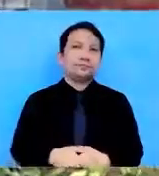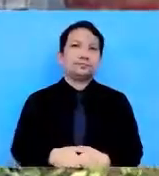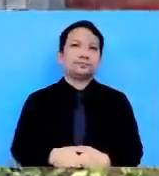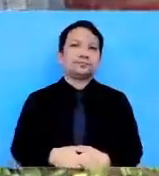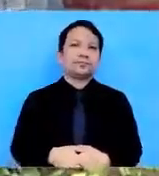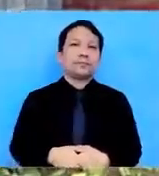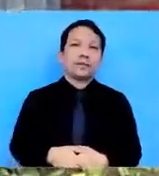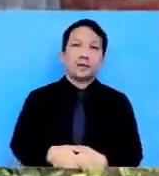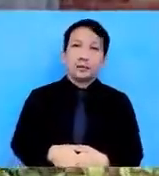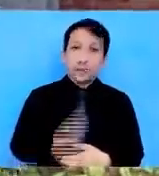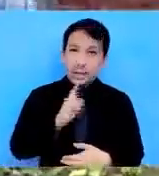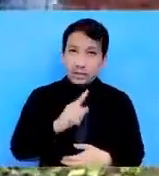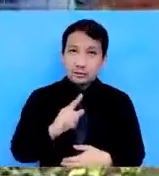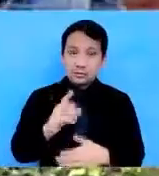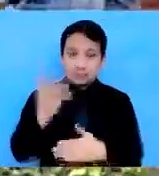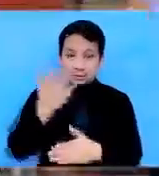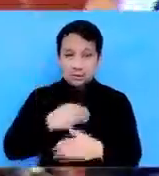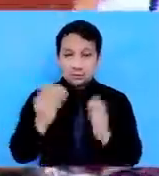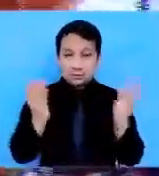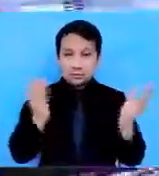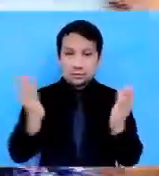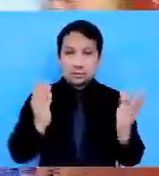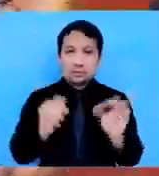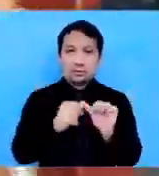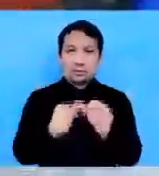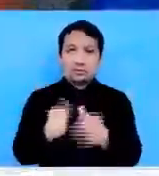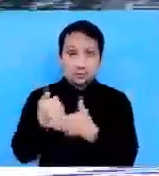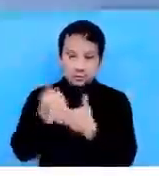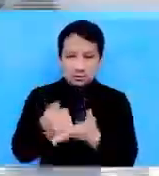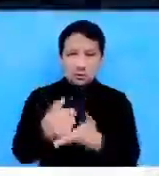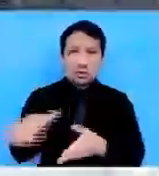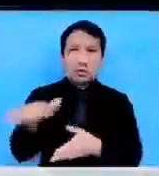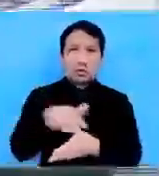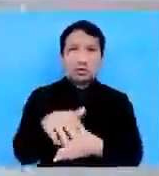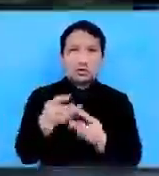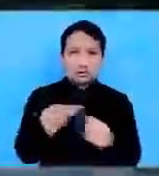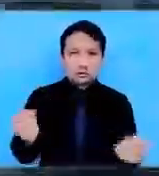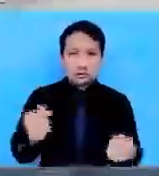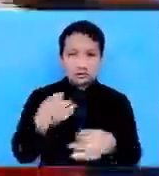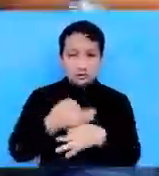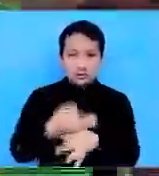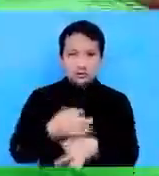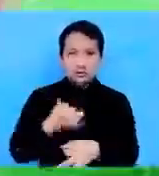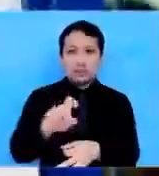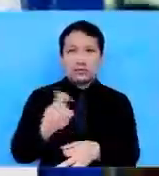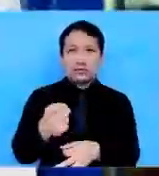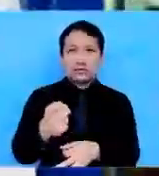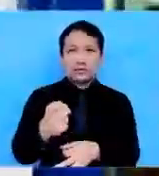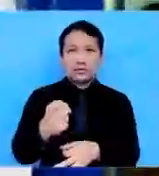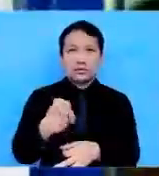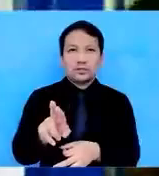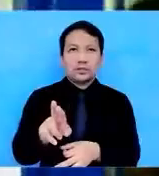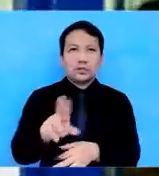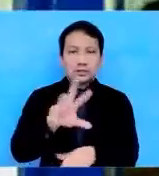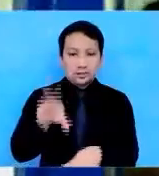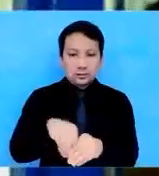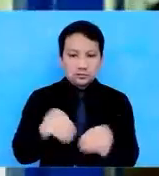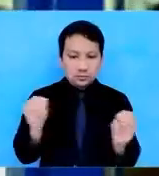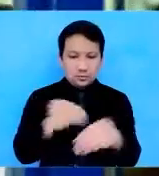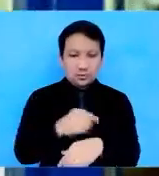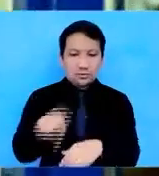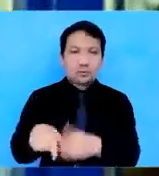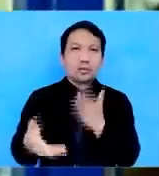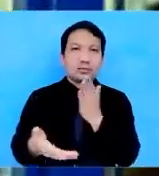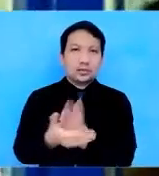sa pagpapabuti ng kanilang serbisyo, makakatulong din ito para masawata ang mga fixer. By having this in our offices, this will serve